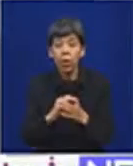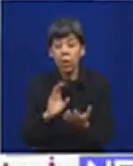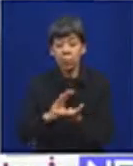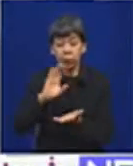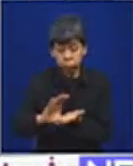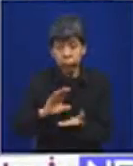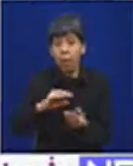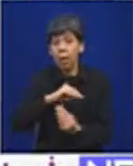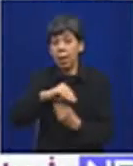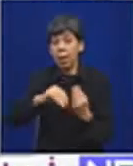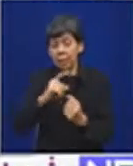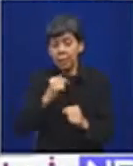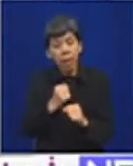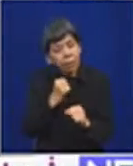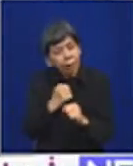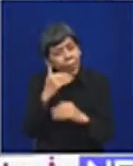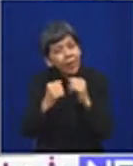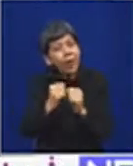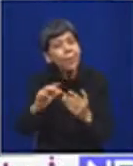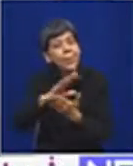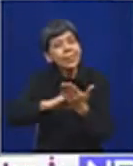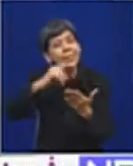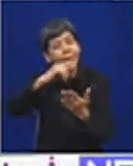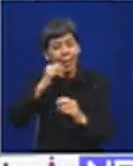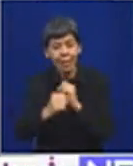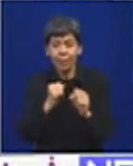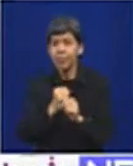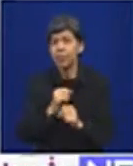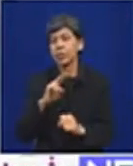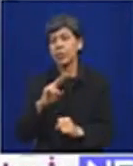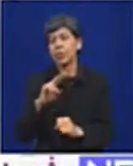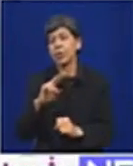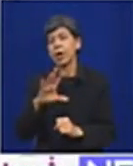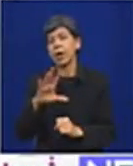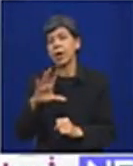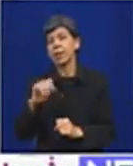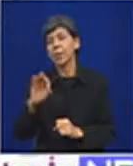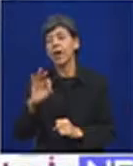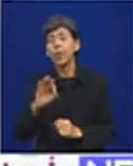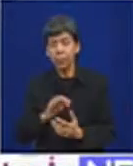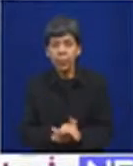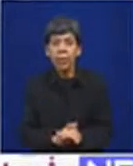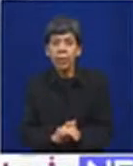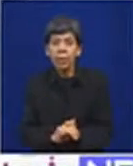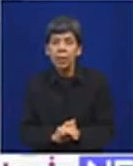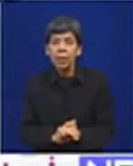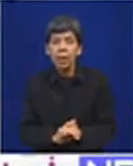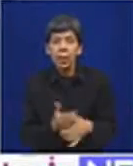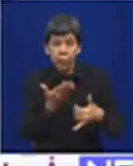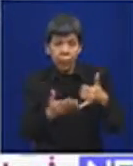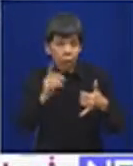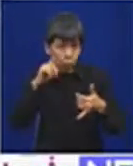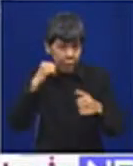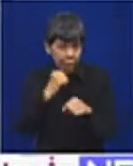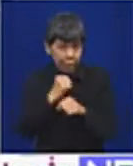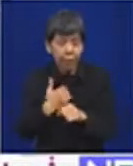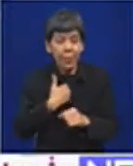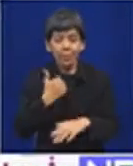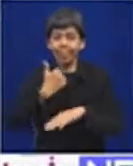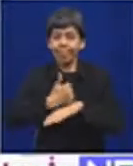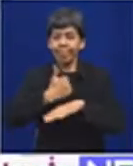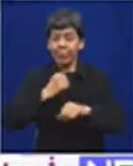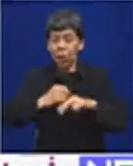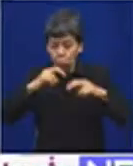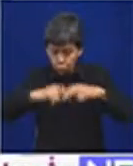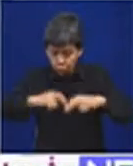นและมุมมองการขับเคลื่อนของประเทศไทยในปี2559นางกิริดาเผ่าพิจิตรผู้อำนวย